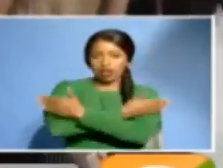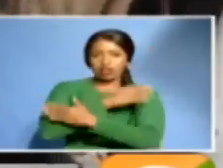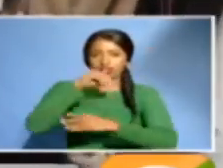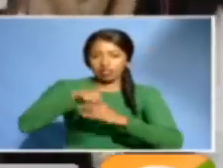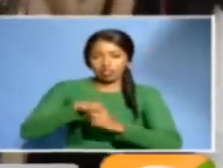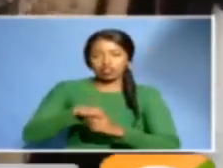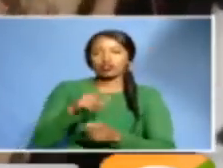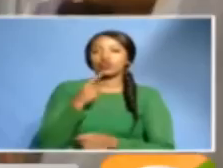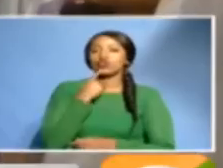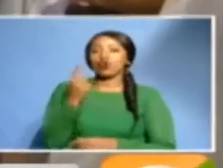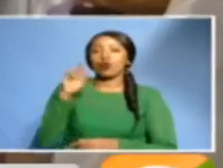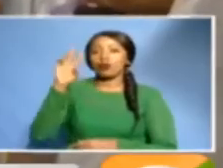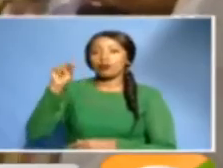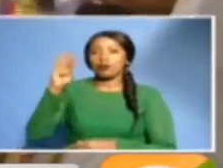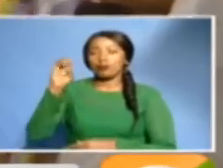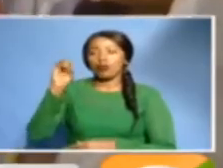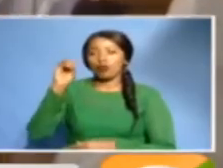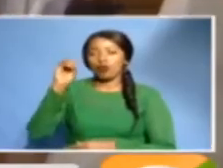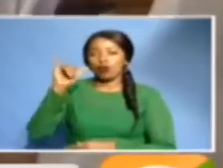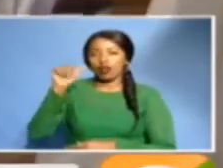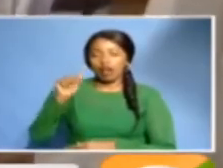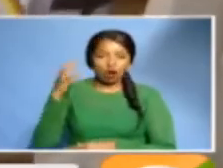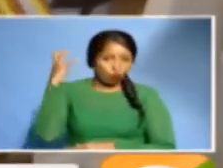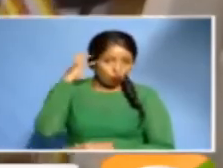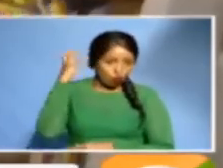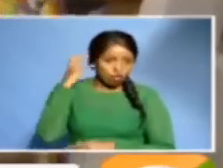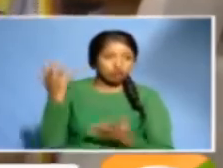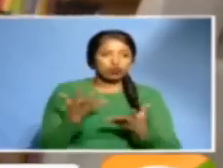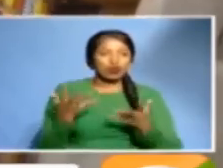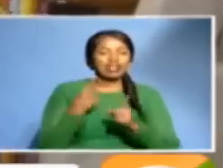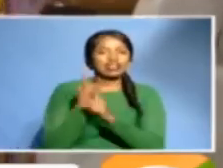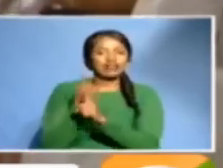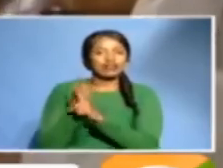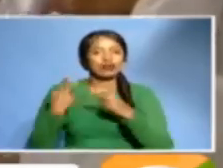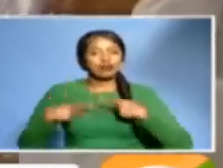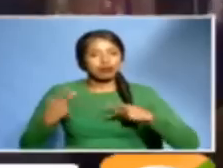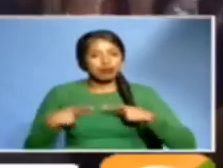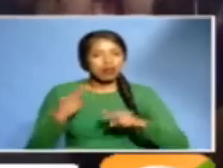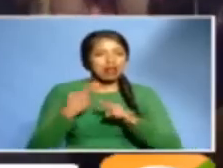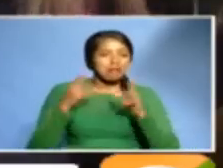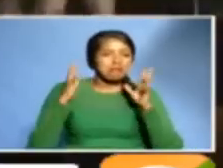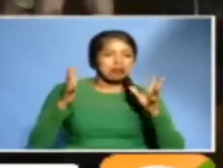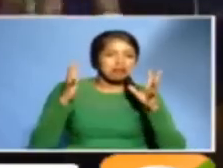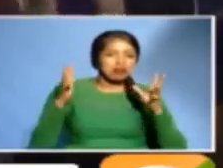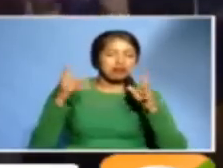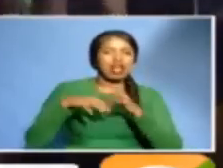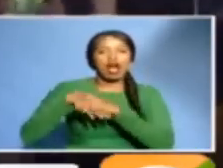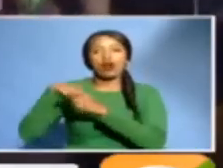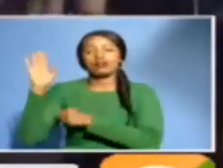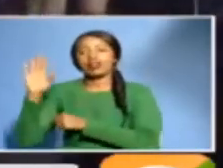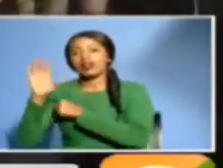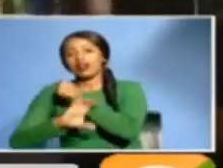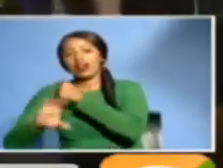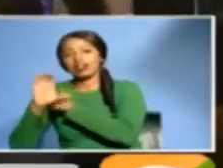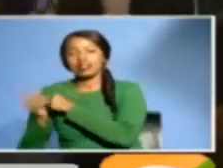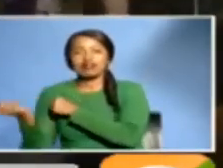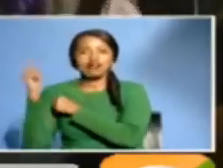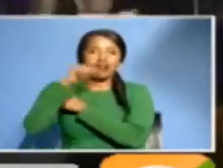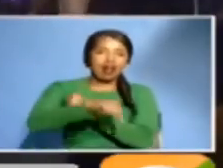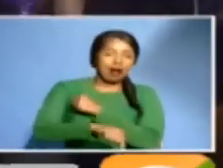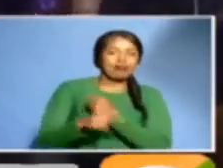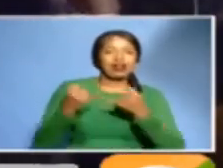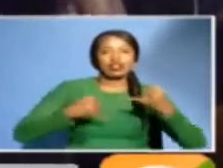Mboya, ambapo wanamuziki maarufu wa kitaifa na kimataifa kama vile Saida Karoli na Musa Jakadala walijumuika